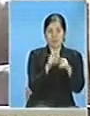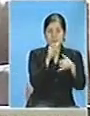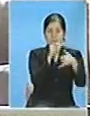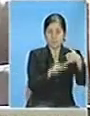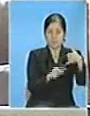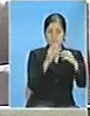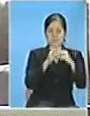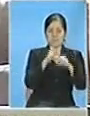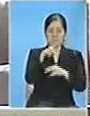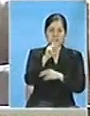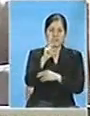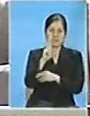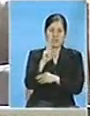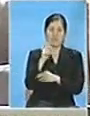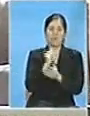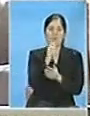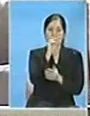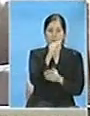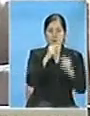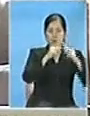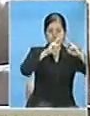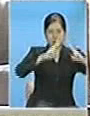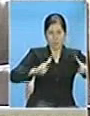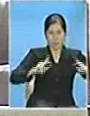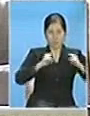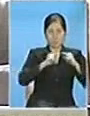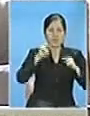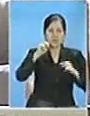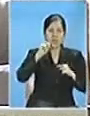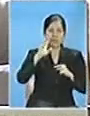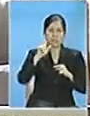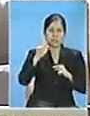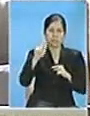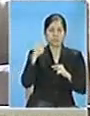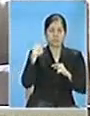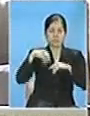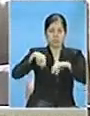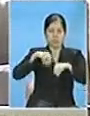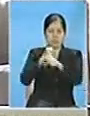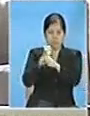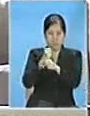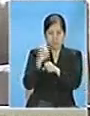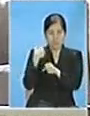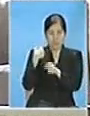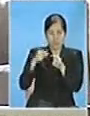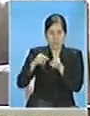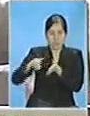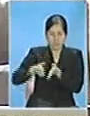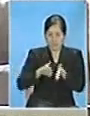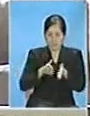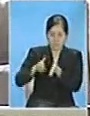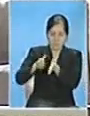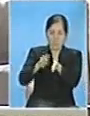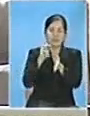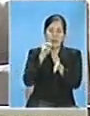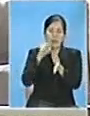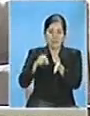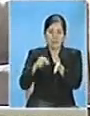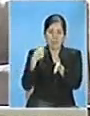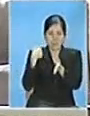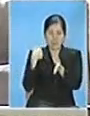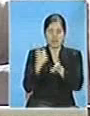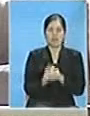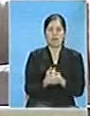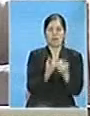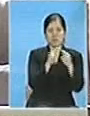มาพูดอ่ะนะครับว่ากรมชลประทานทำจะเป็นการทำโพลเดอร์โดยใช้ลำคลองแล้วก็ปั๊มน้ำเข้าไปในลำคลองแล้วก็หาโอกาสระบายออกแ